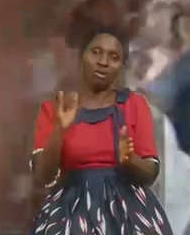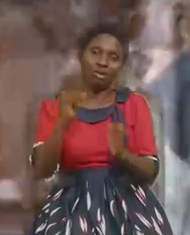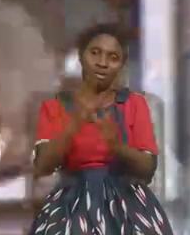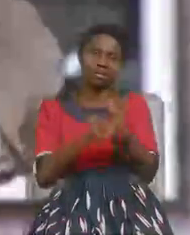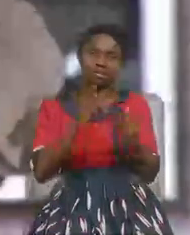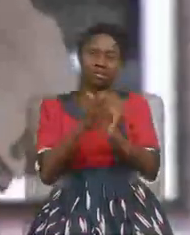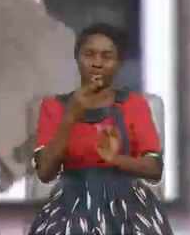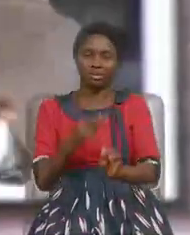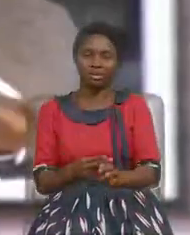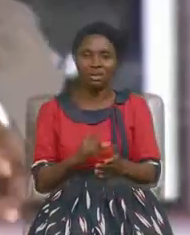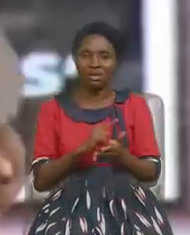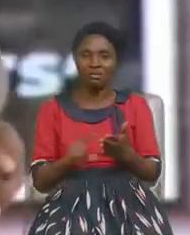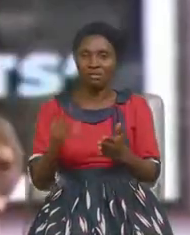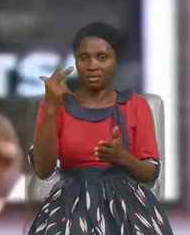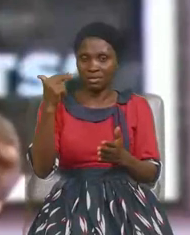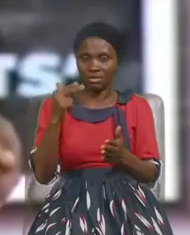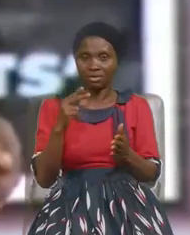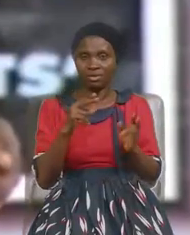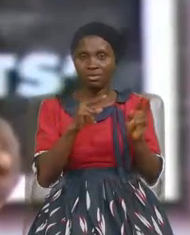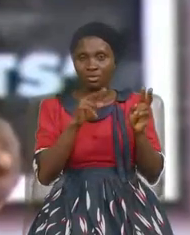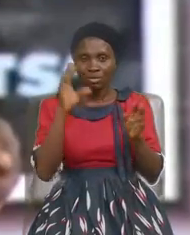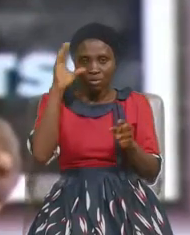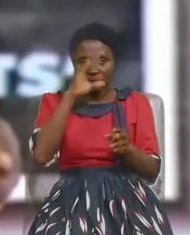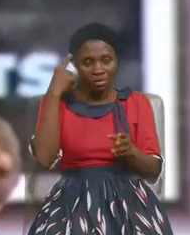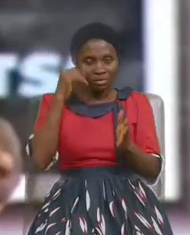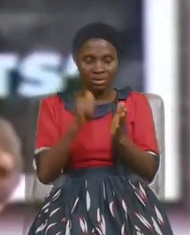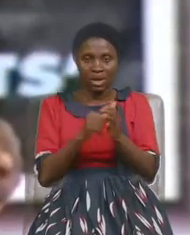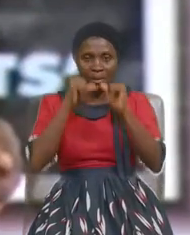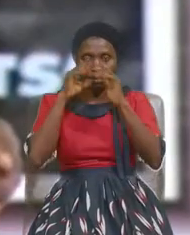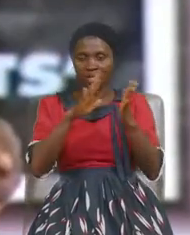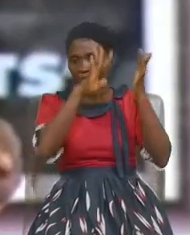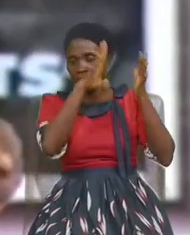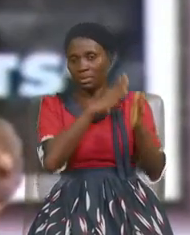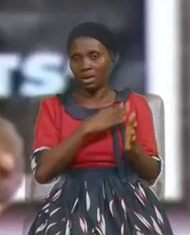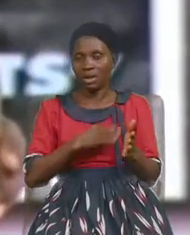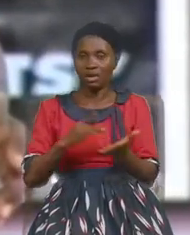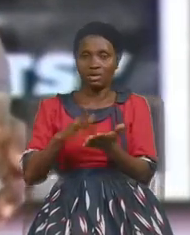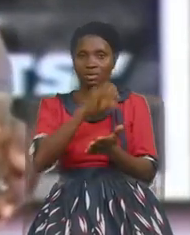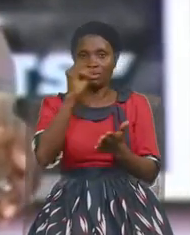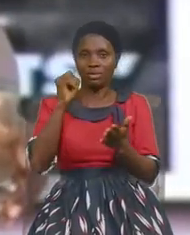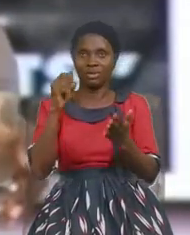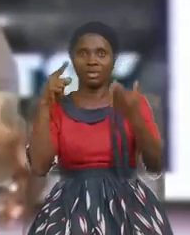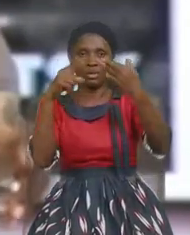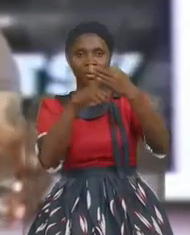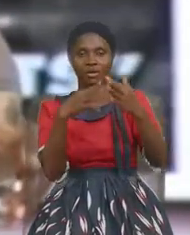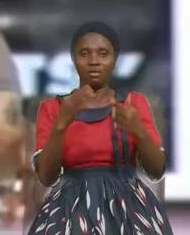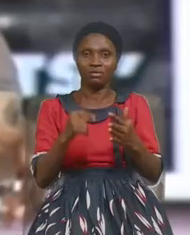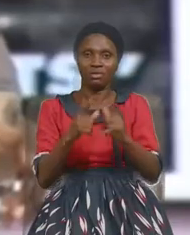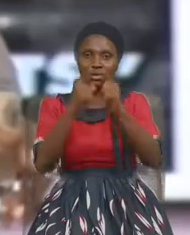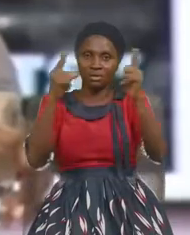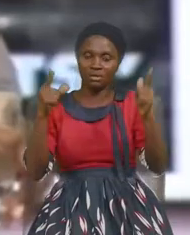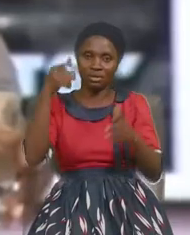la bienheureuse espérance et la manifestation de la gloire du grand Dieu et de notre Sauveur